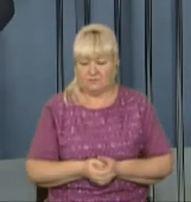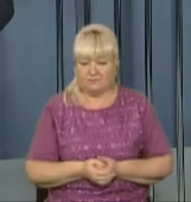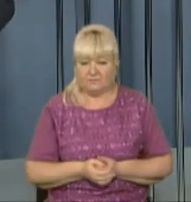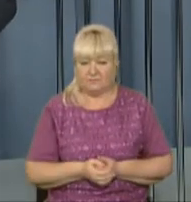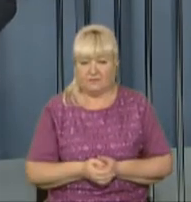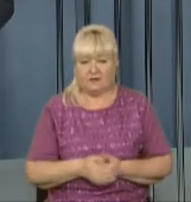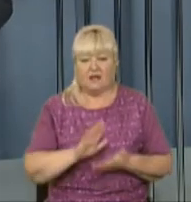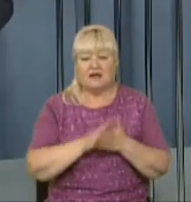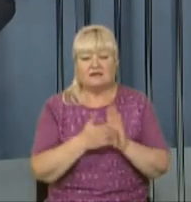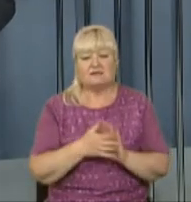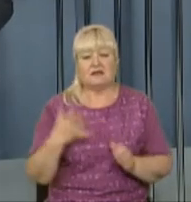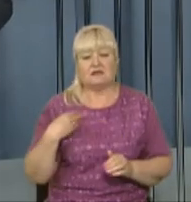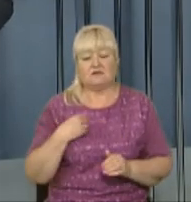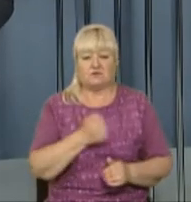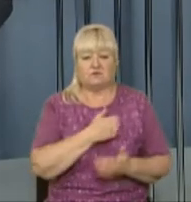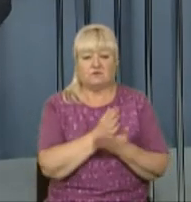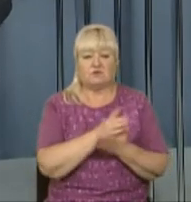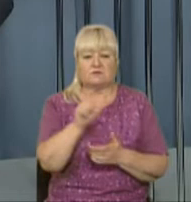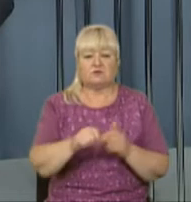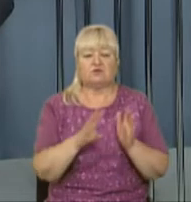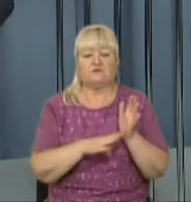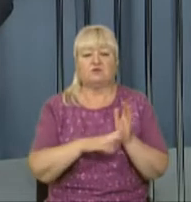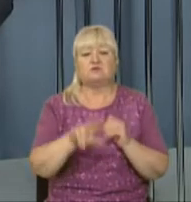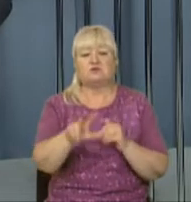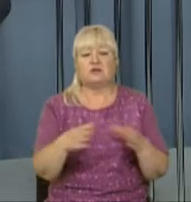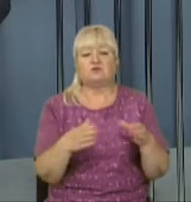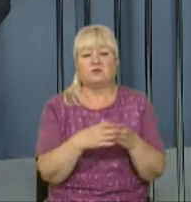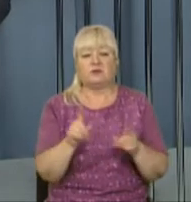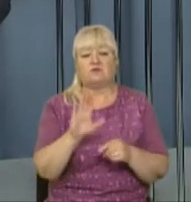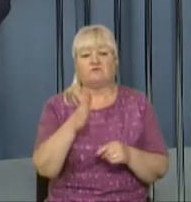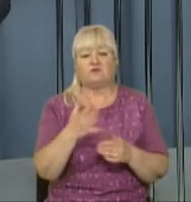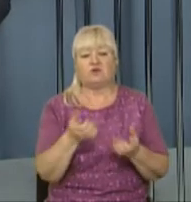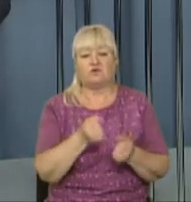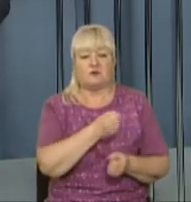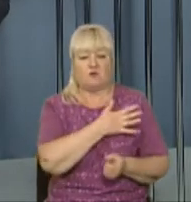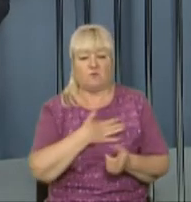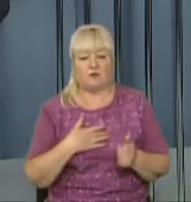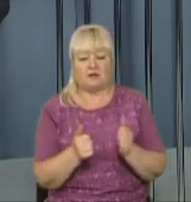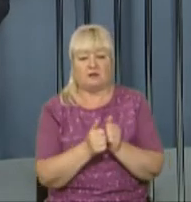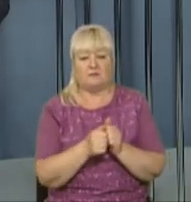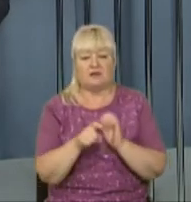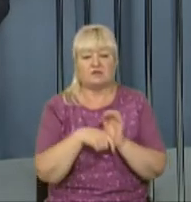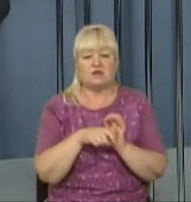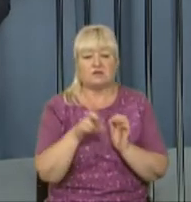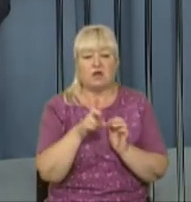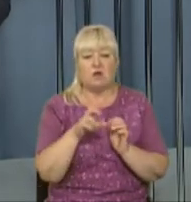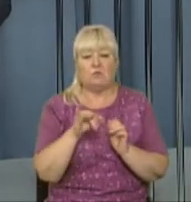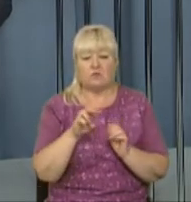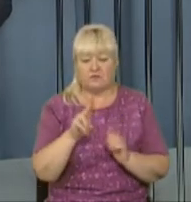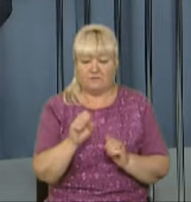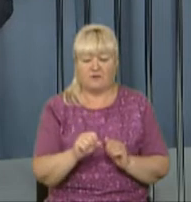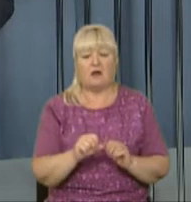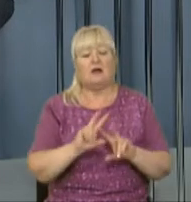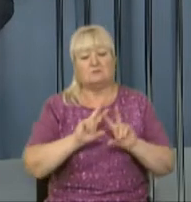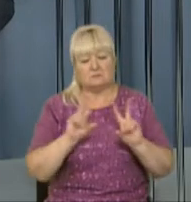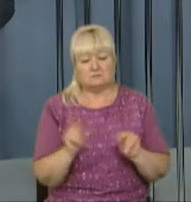Стан львівського військовослужбовця 93-ї бригади, який у вівторок отримав поранення біля шахти Бутівка, вдалося